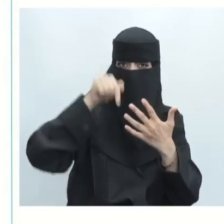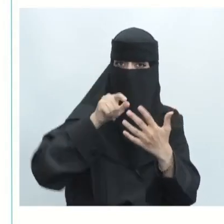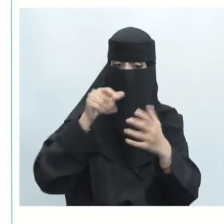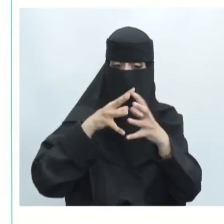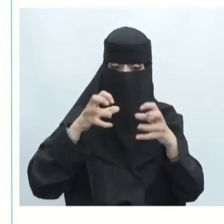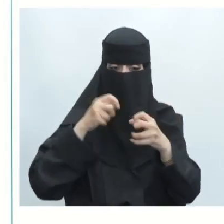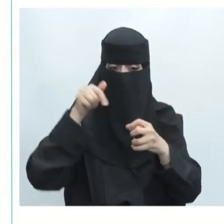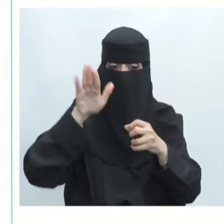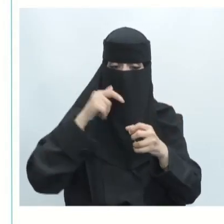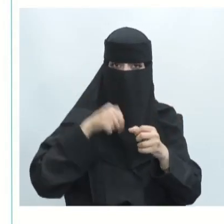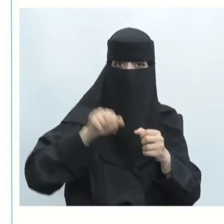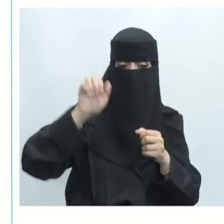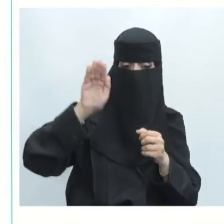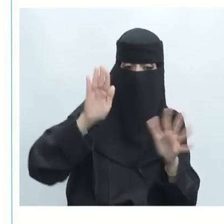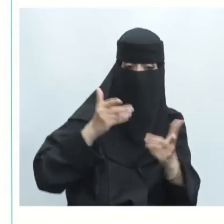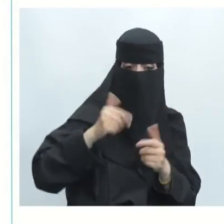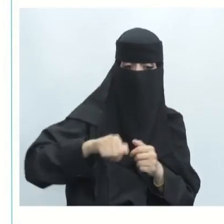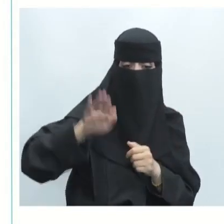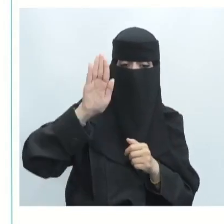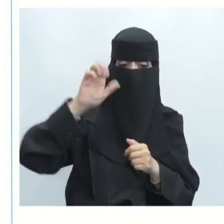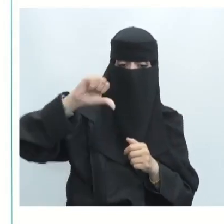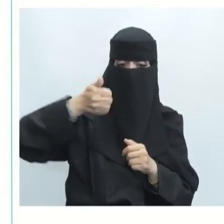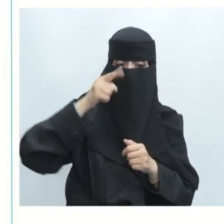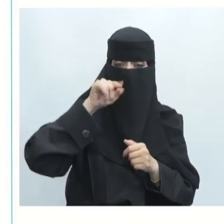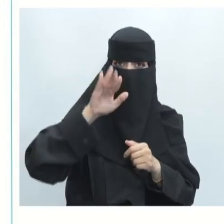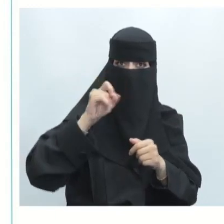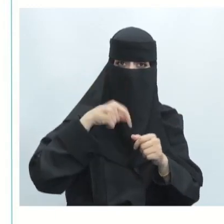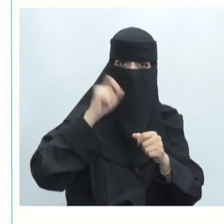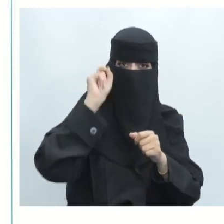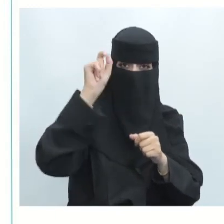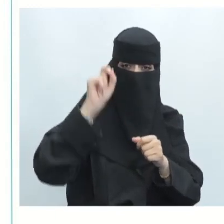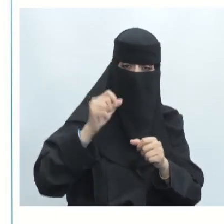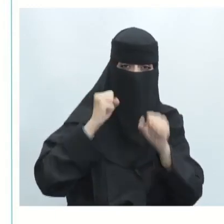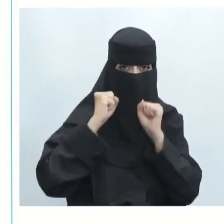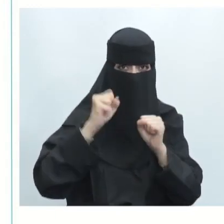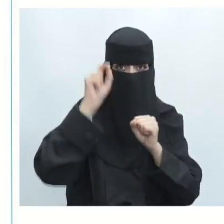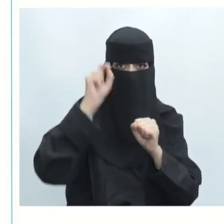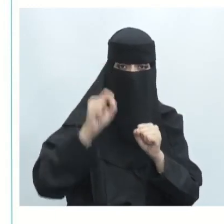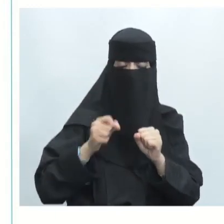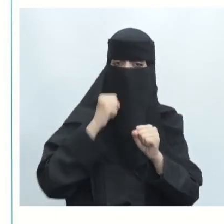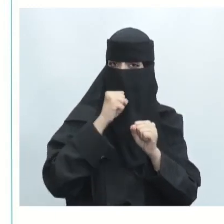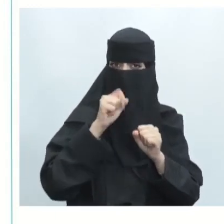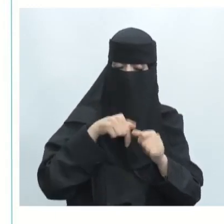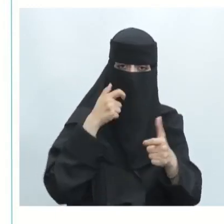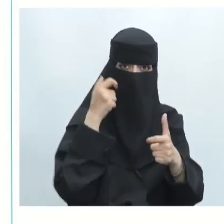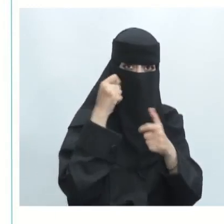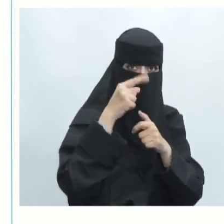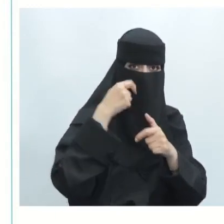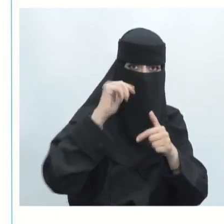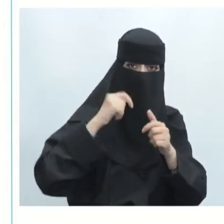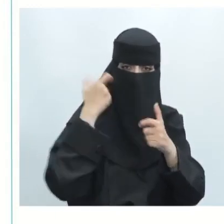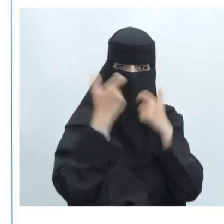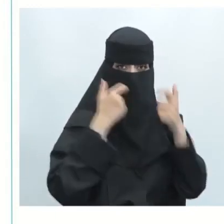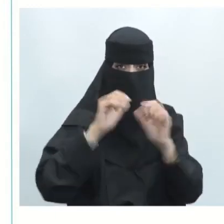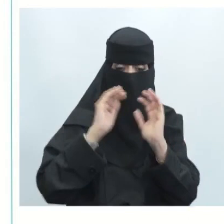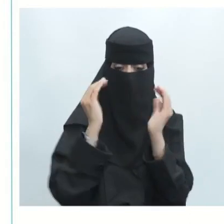وهو نقاط الضعف نقاط القوه الفرص التهديدات ويعني ذلك فحص المحيط بالمنظمه من خارج ومن